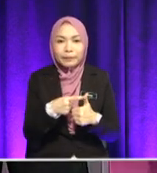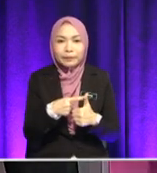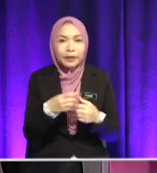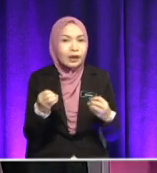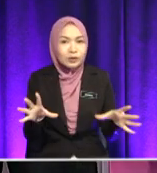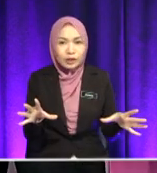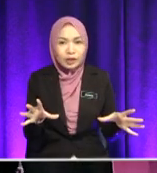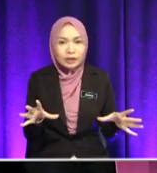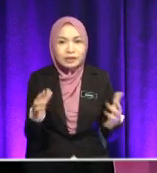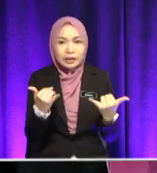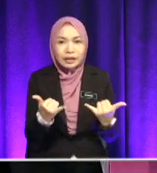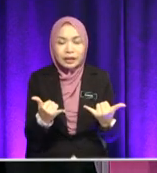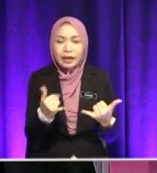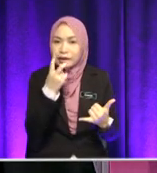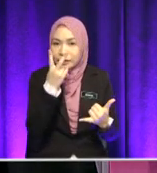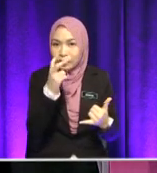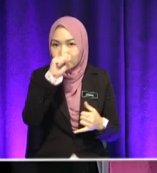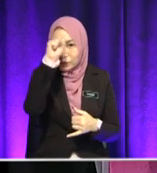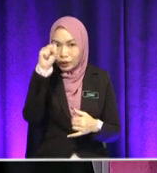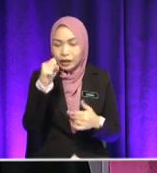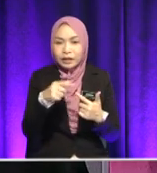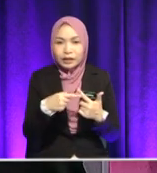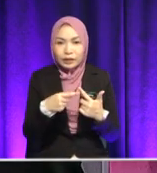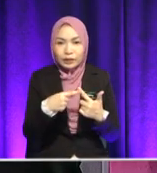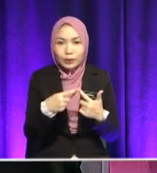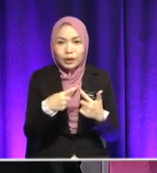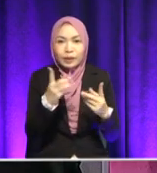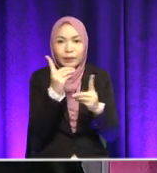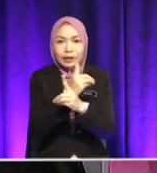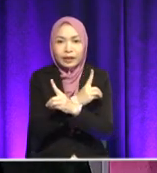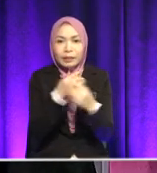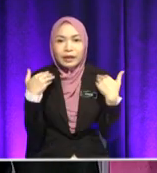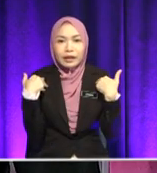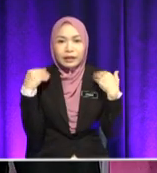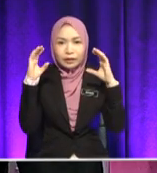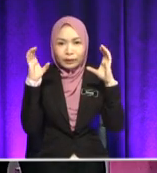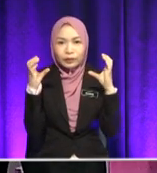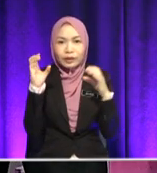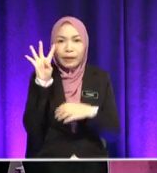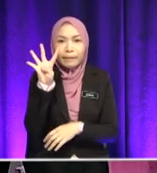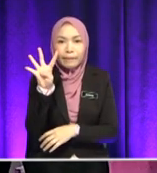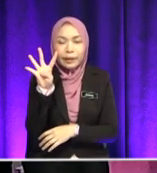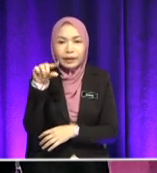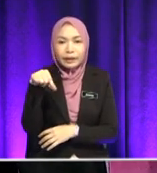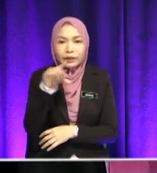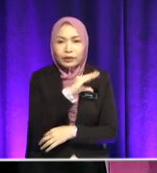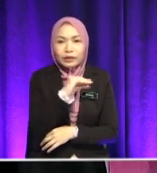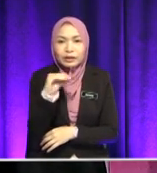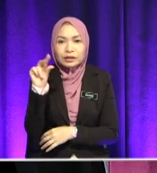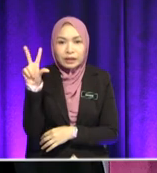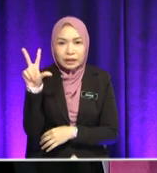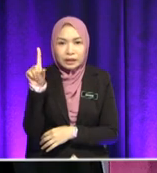ke-20 gitu kan kali ini menyebabkan operasi pendaratan karena ada kurungan 4q dan kurungan 3 dan 1